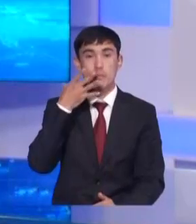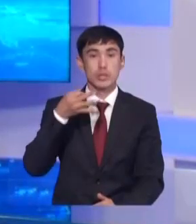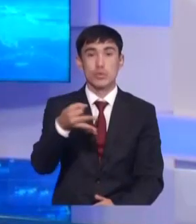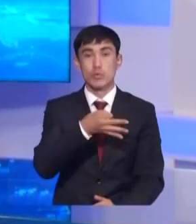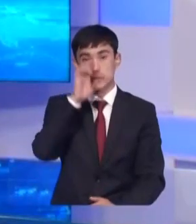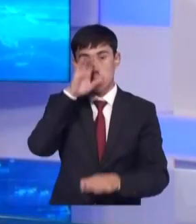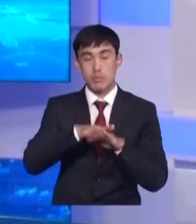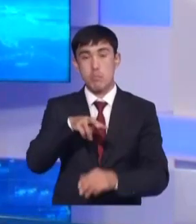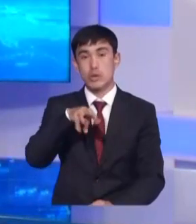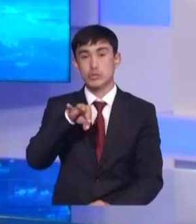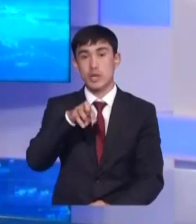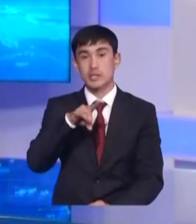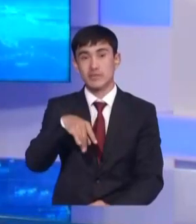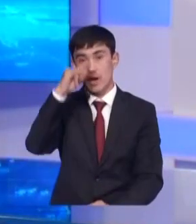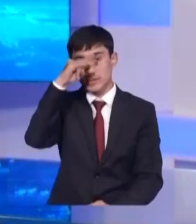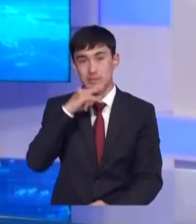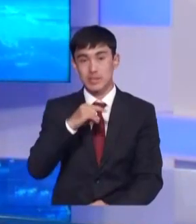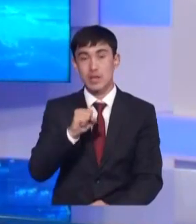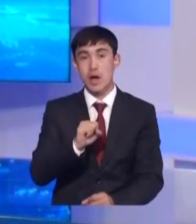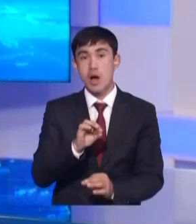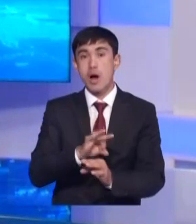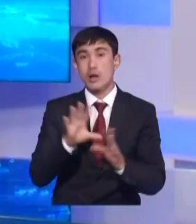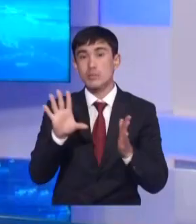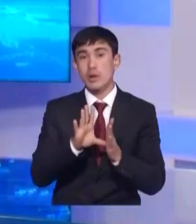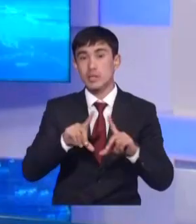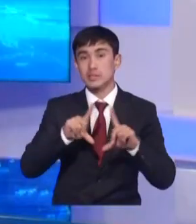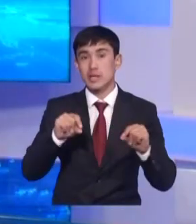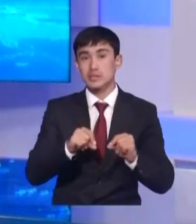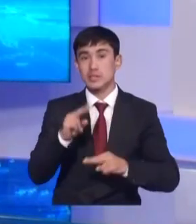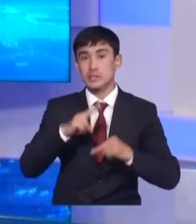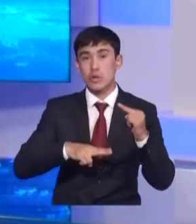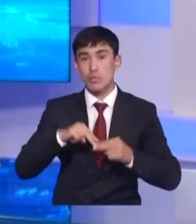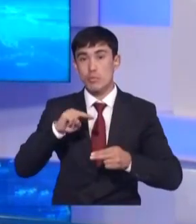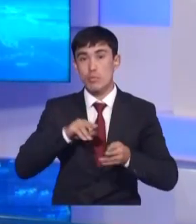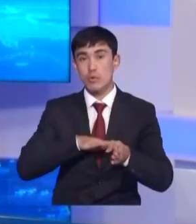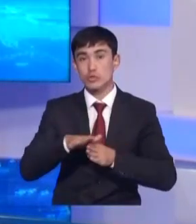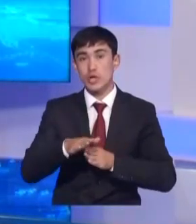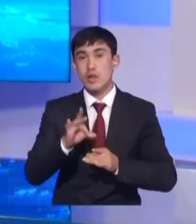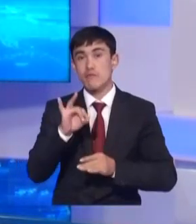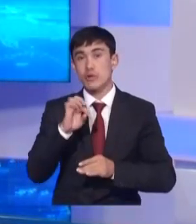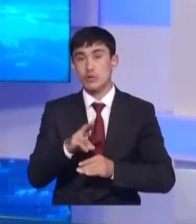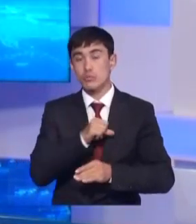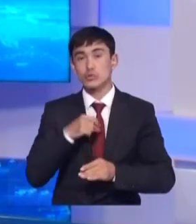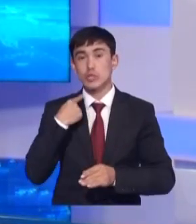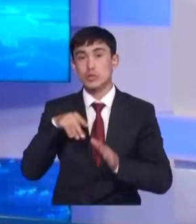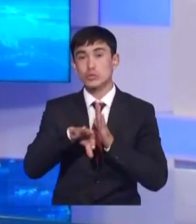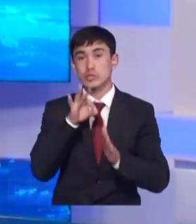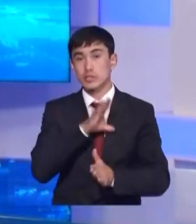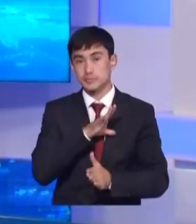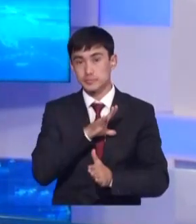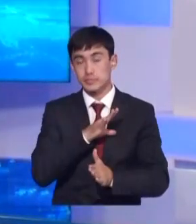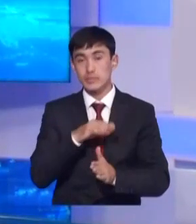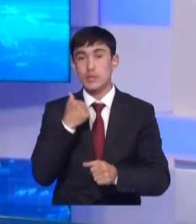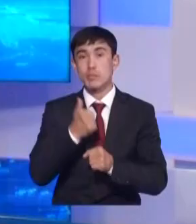Алматы облысының әкімі Марат Сұлтанғазиев те Қазақстанда атом электр станциясын салу мәселесі бойынша референдумда өз таңдауын